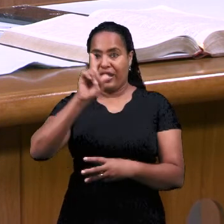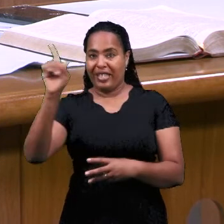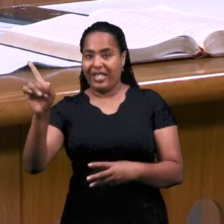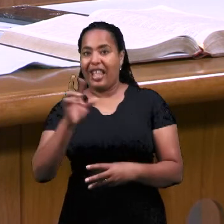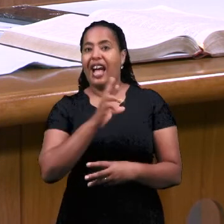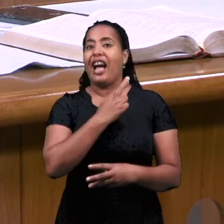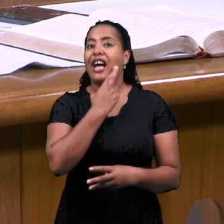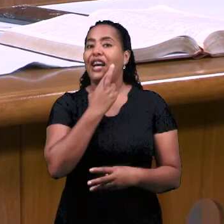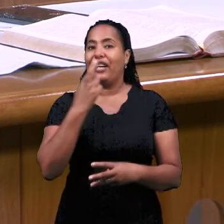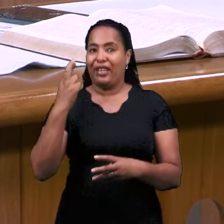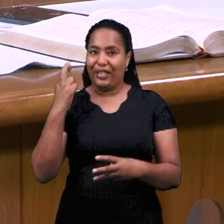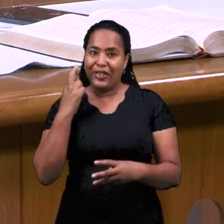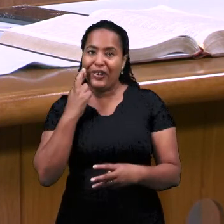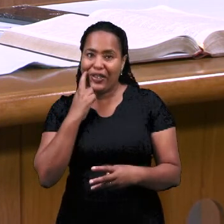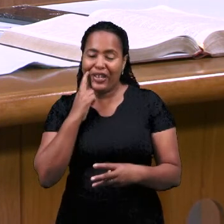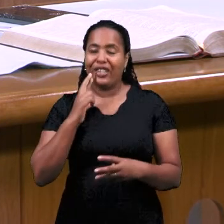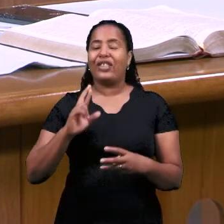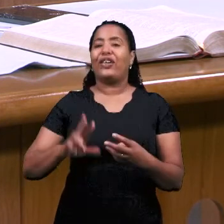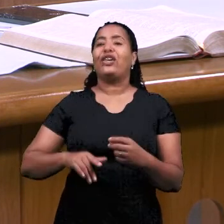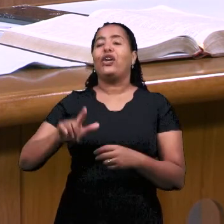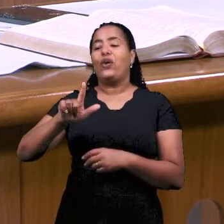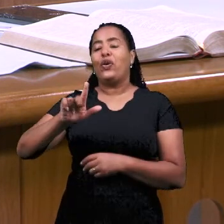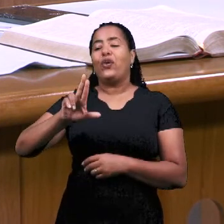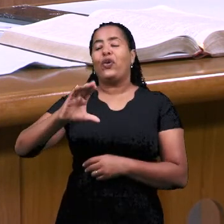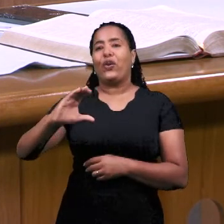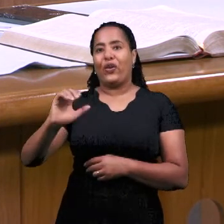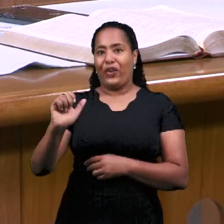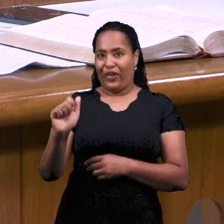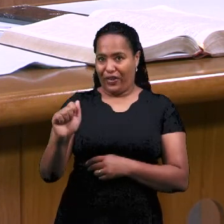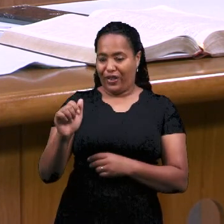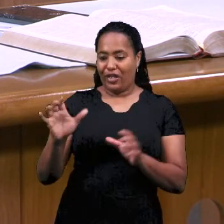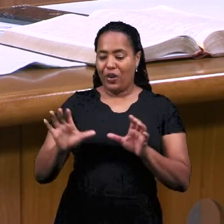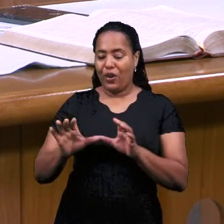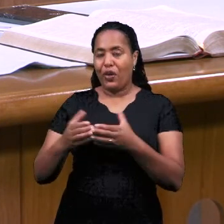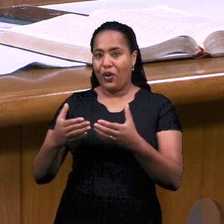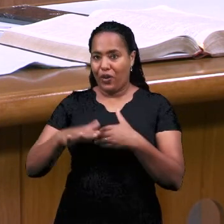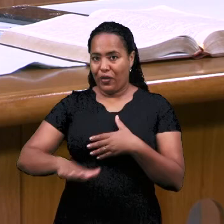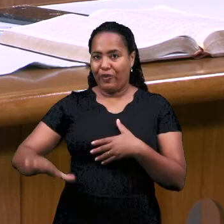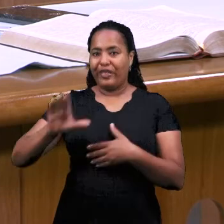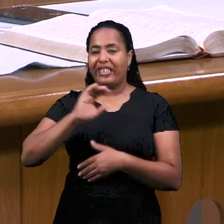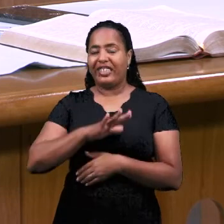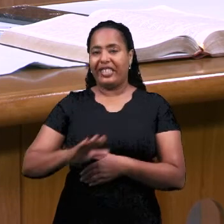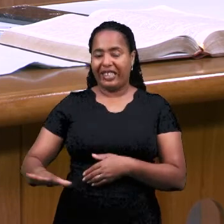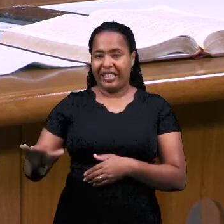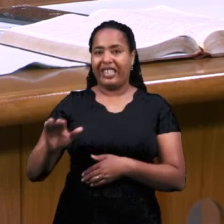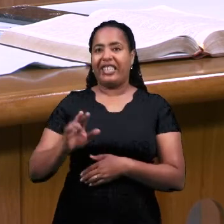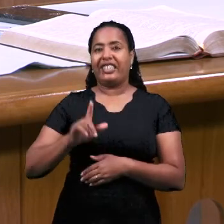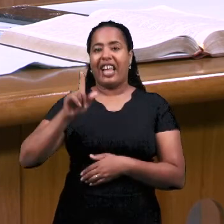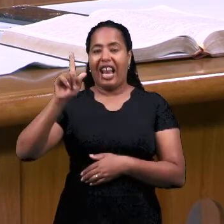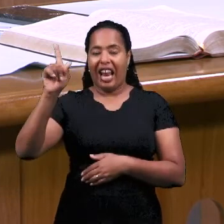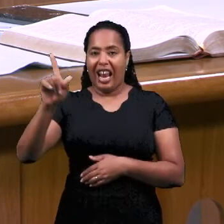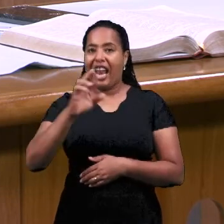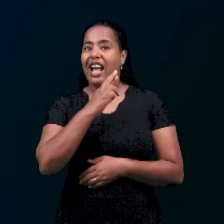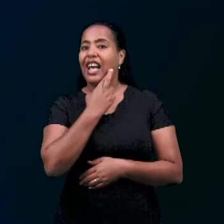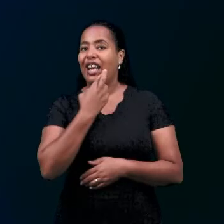Rondônia, va être répondu aussi par Lucas, la classe des enfants de l'église de Ariquemes, en